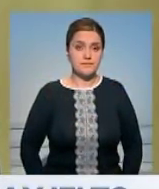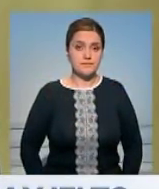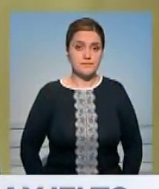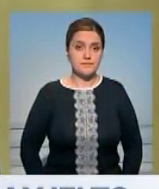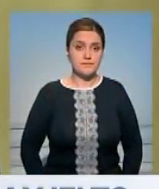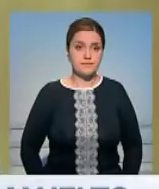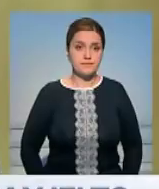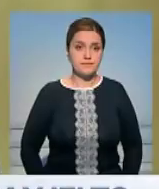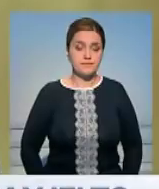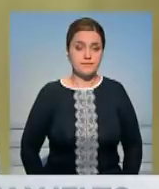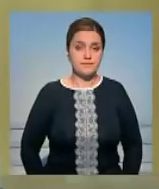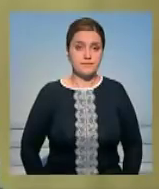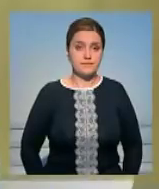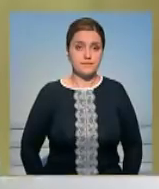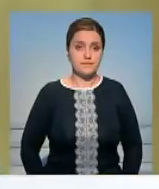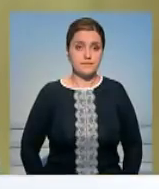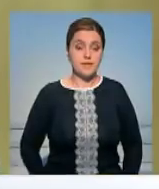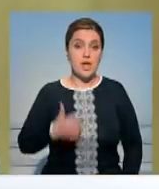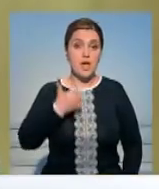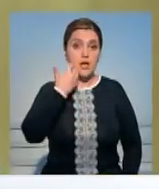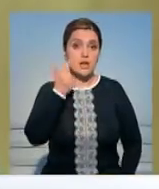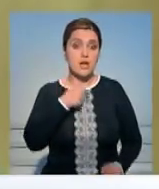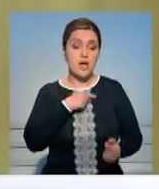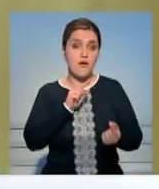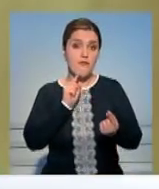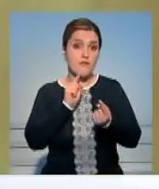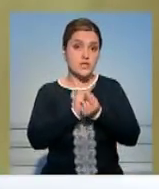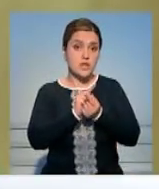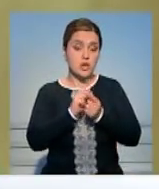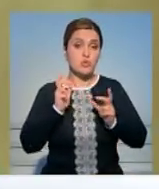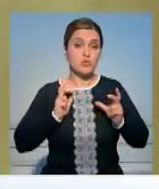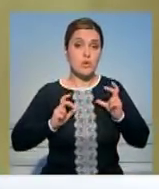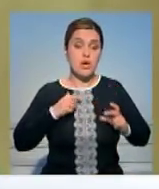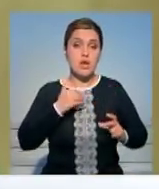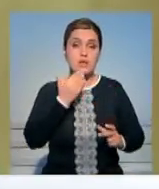Когда я встречался с учащимися и спрашивал их,